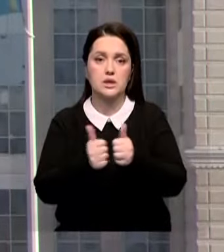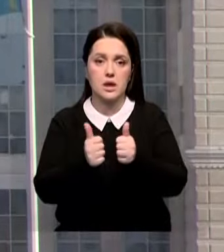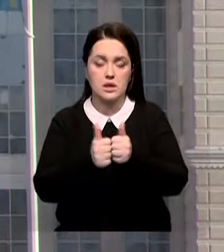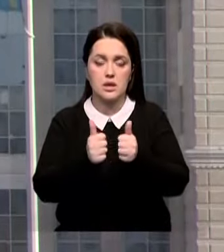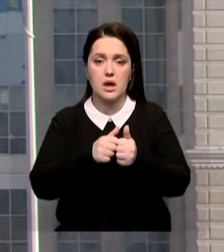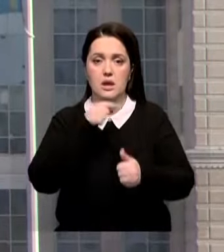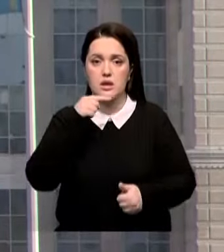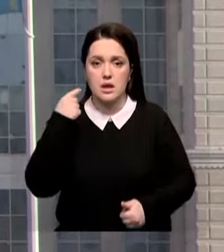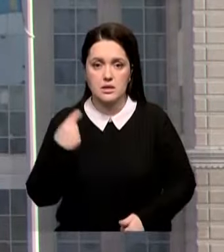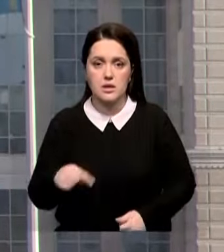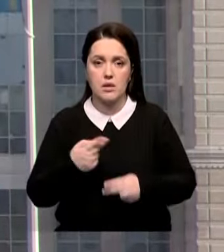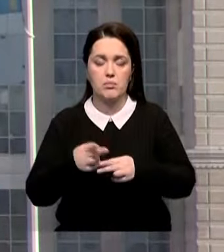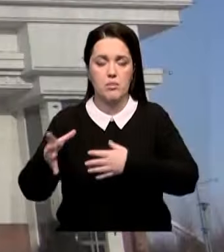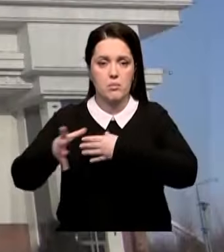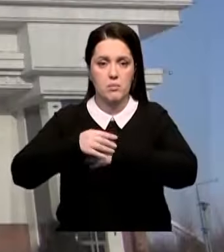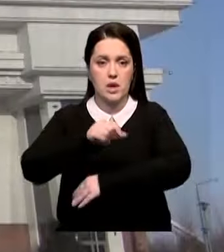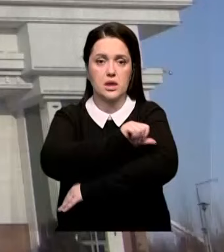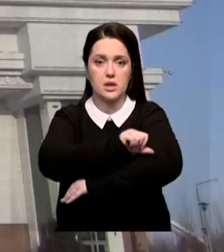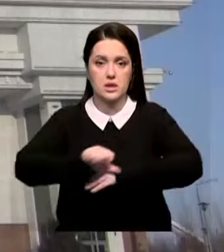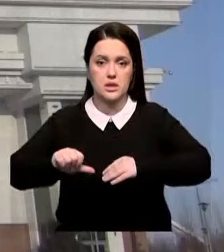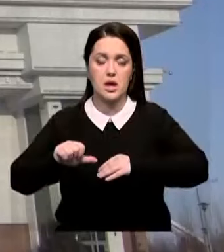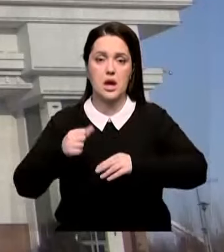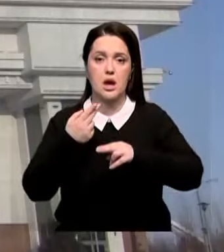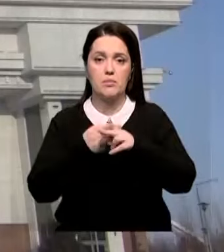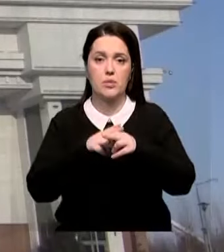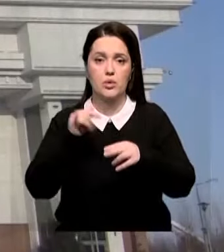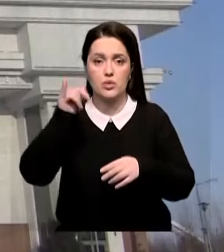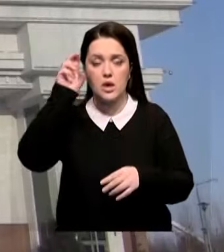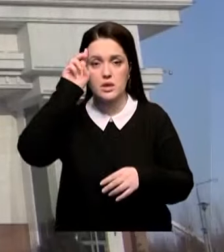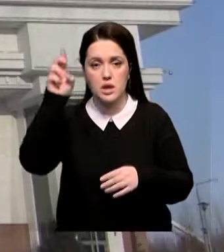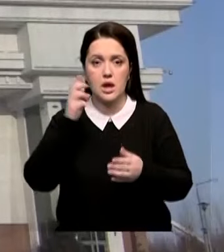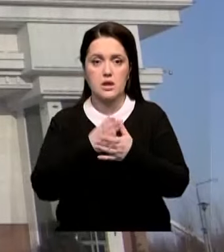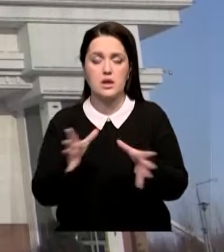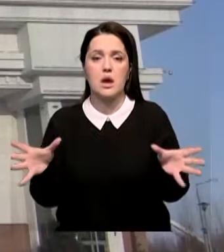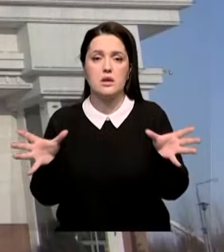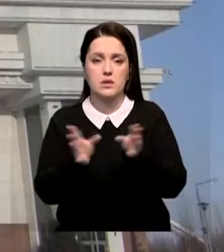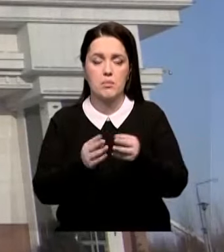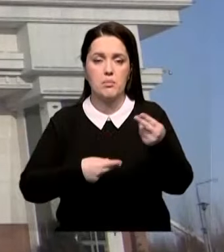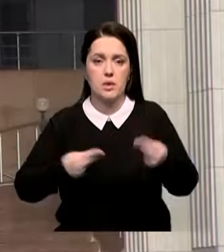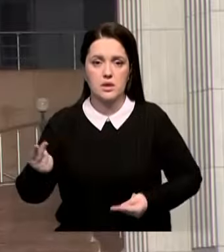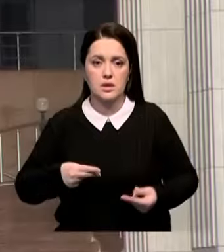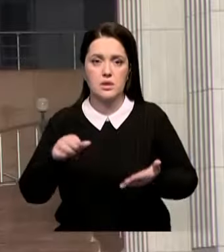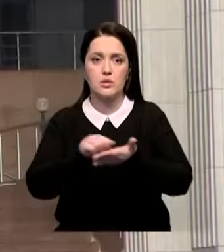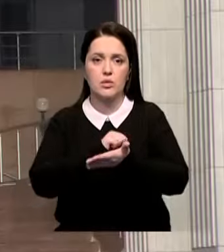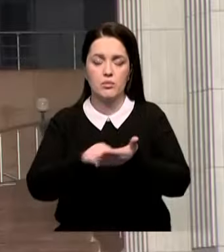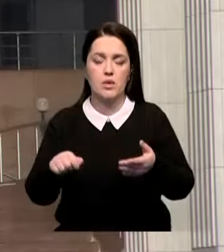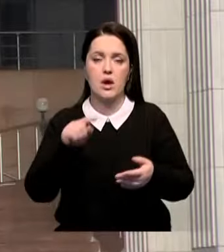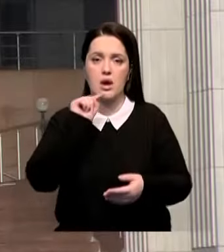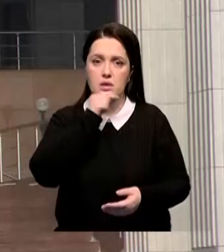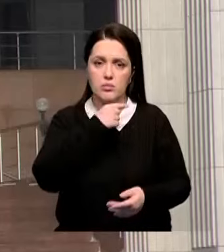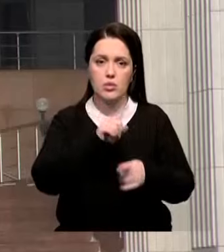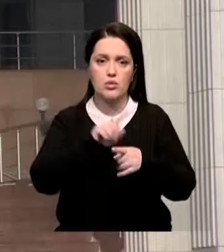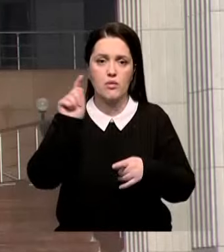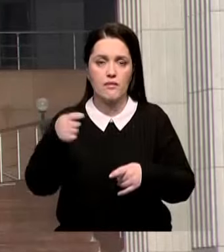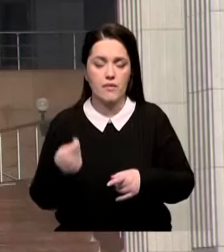самой протяженной общей границей. Это не только потому, что у стран обширный пакет совместно подписанных документов. От экономики до